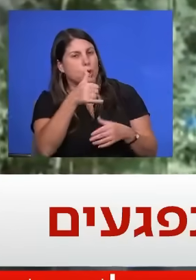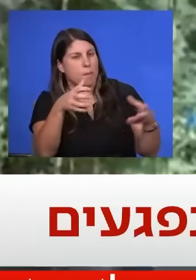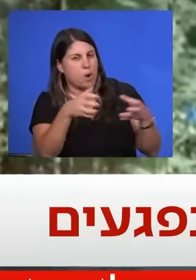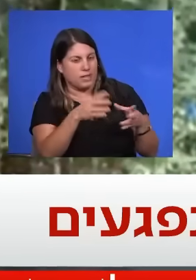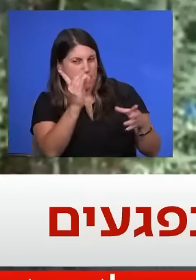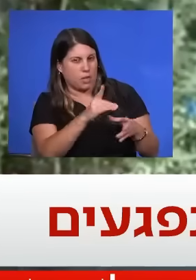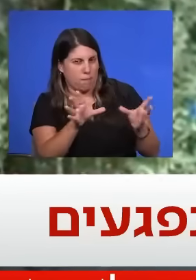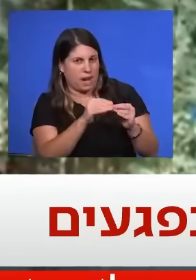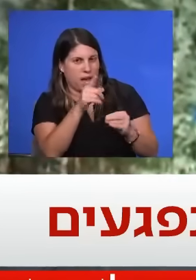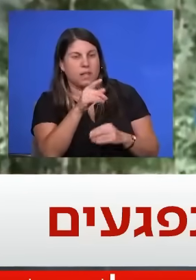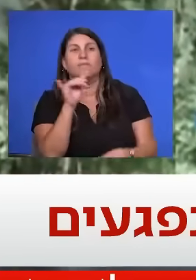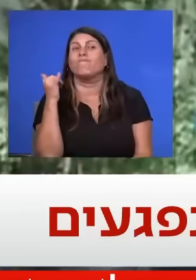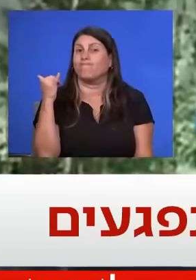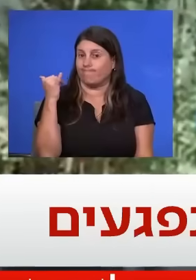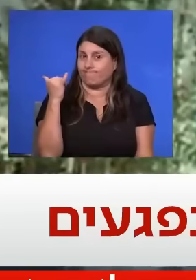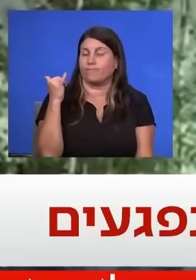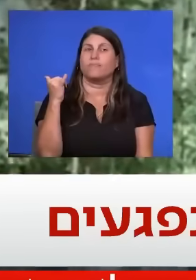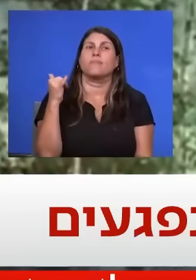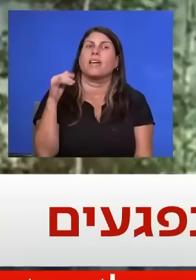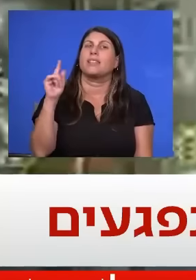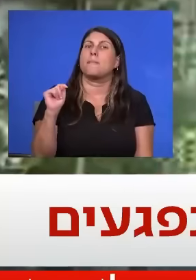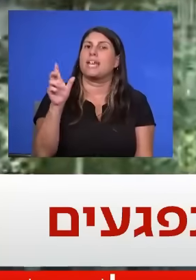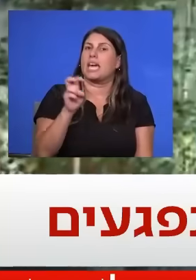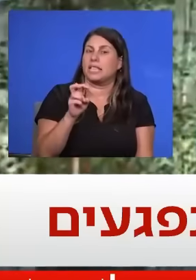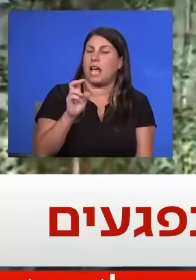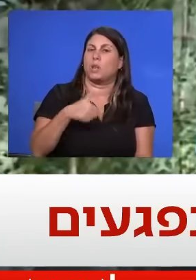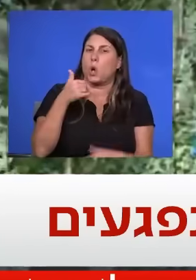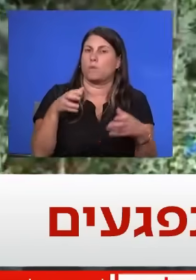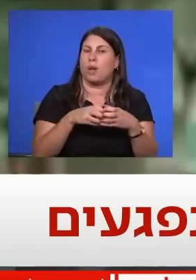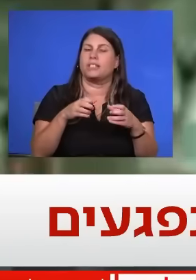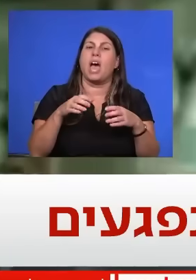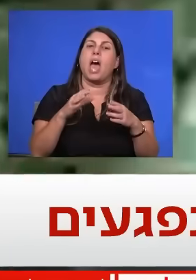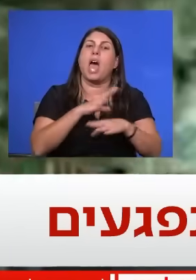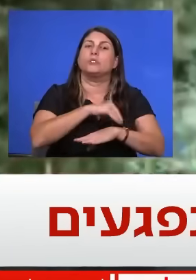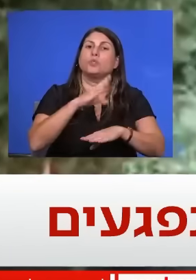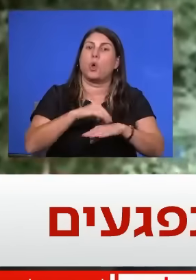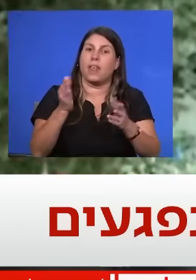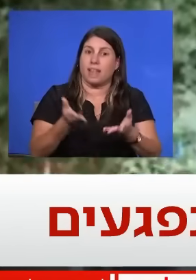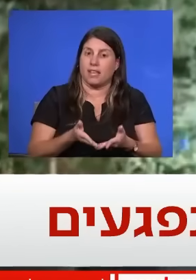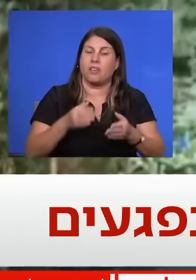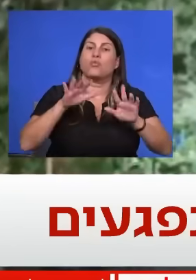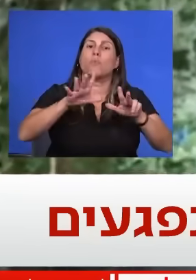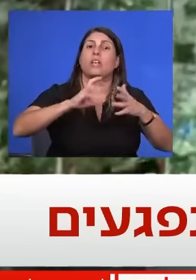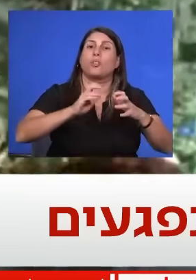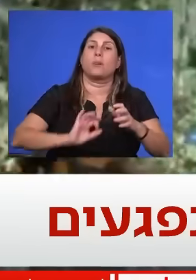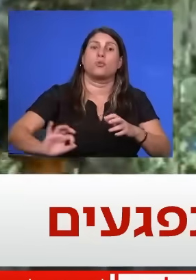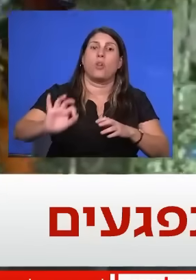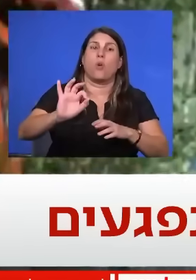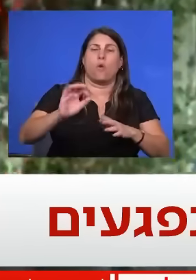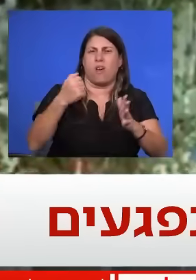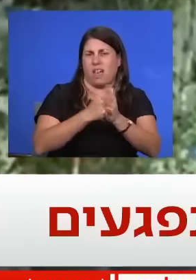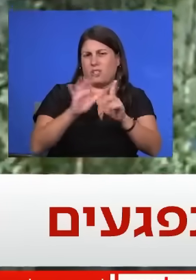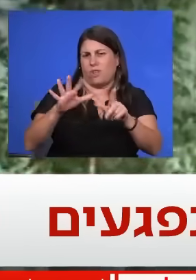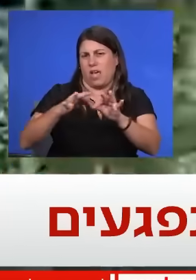נכון, זהו תמיר עידן, ראש המועצה האזורית שדות נגב, ששמונה מיישוביו נמצאים עד 7 קילומטר